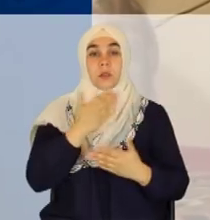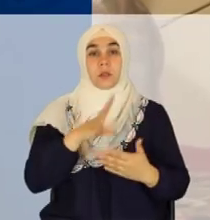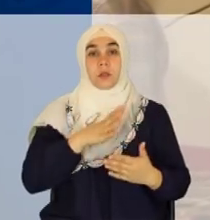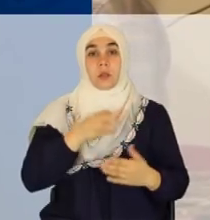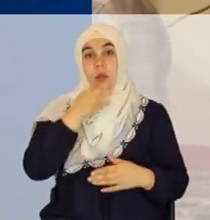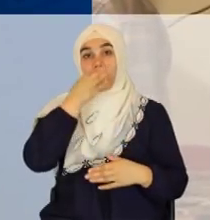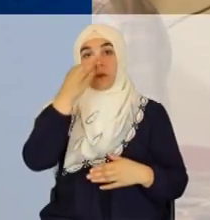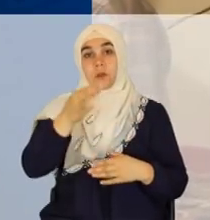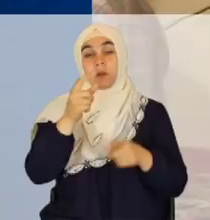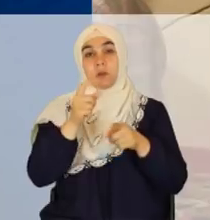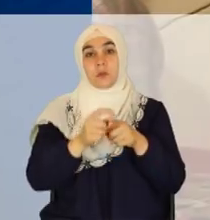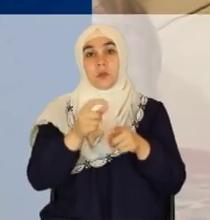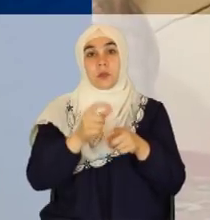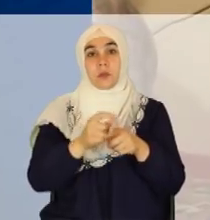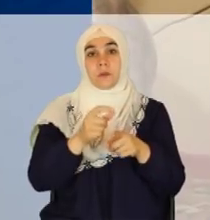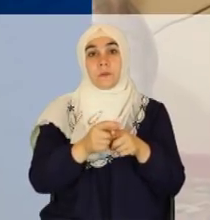eyd edilen sözlerini